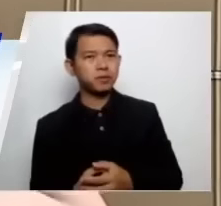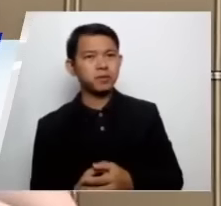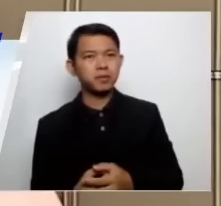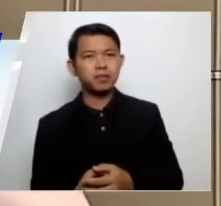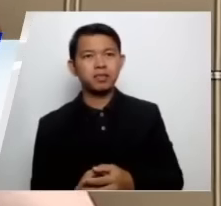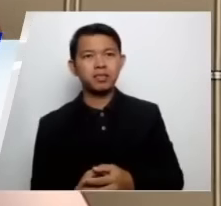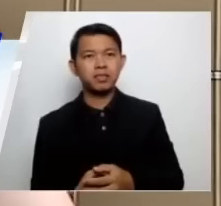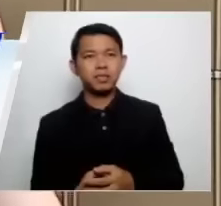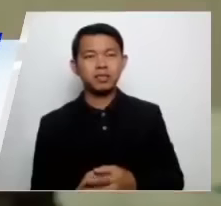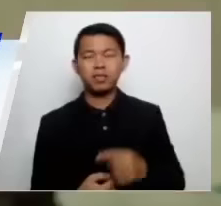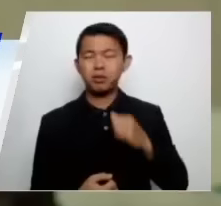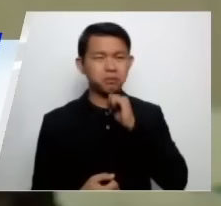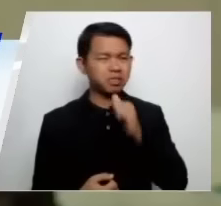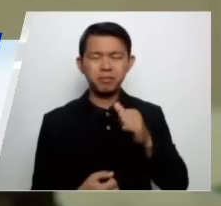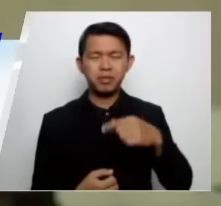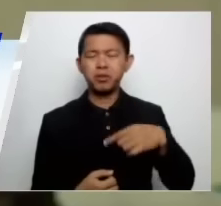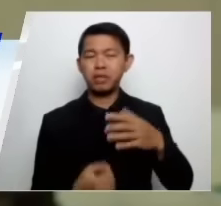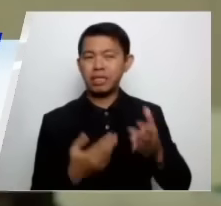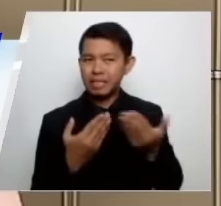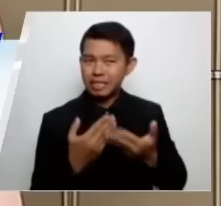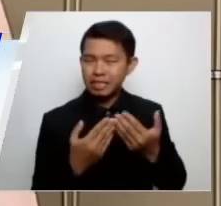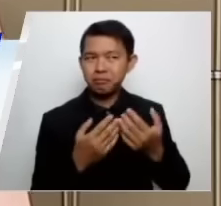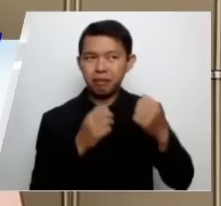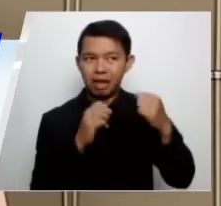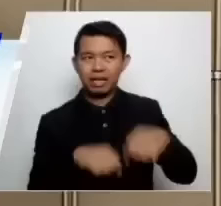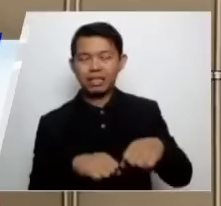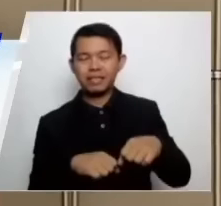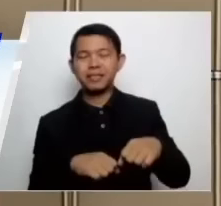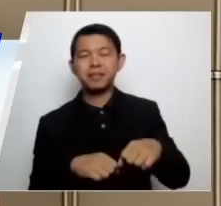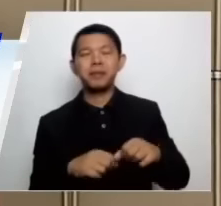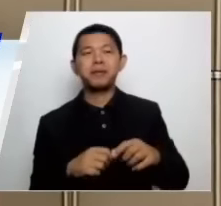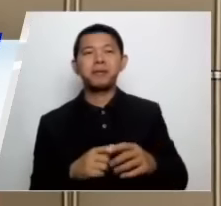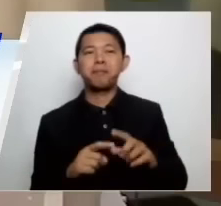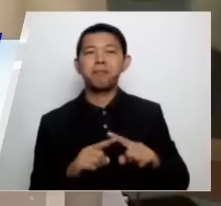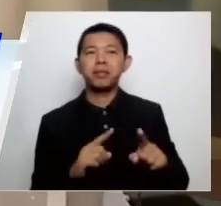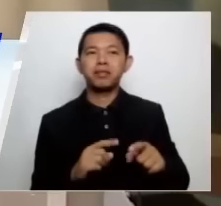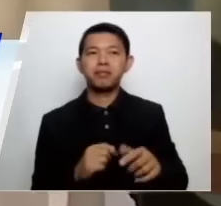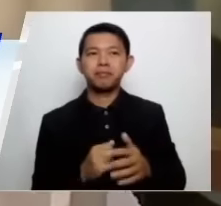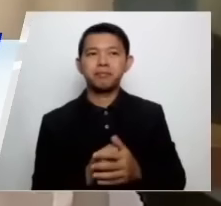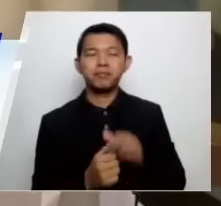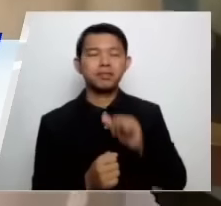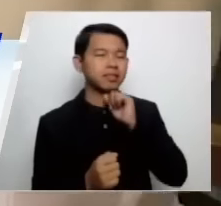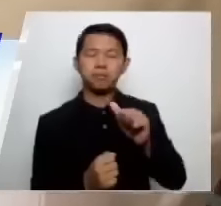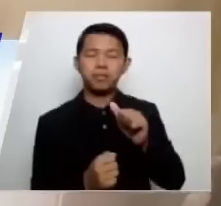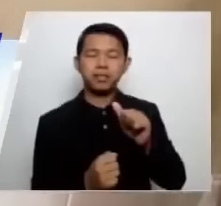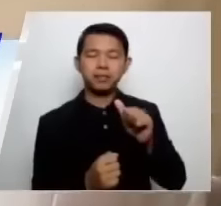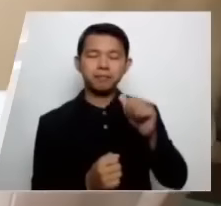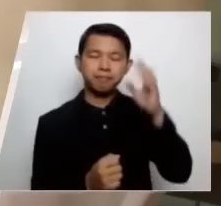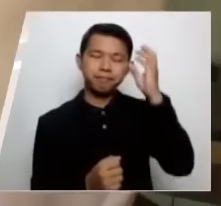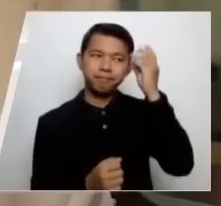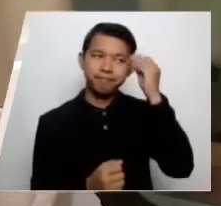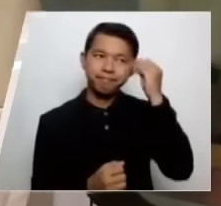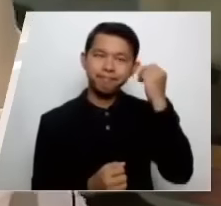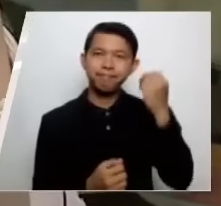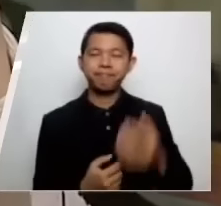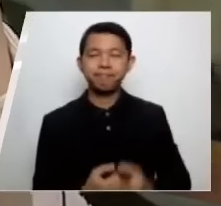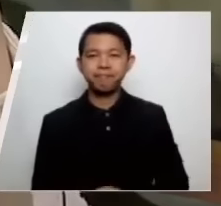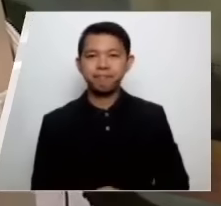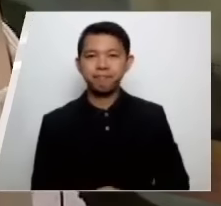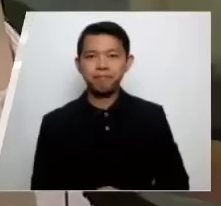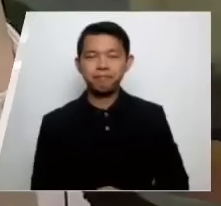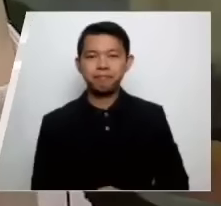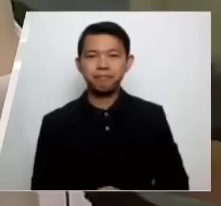like, let's go, Miss Chris. Pero parang medyo, yun nga, out there pa yun for me. Para sa GMA Integrated News, Nelson Canlas,